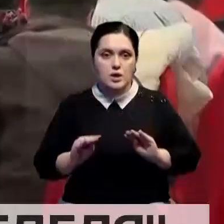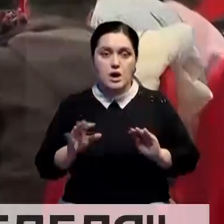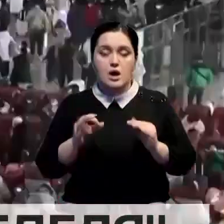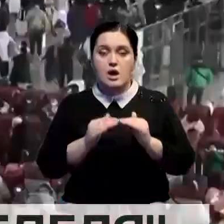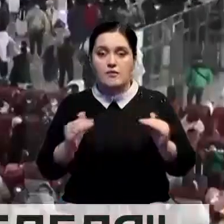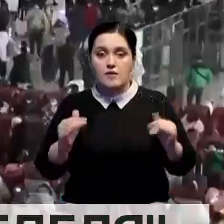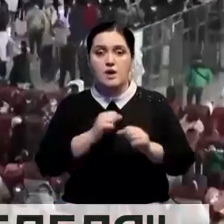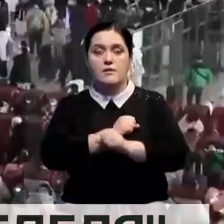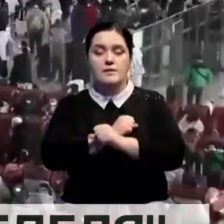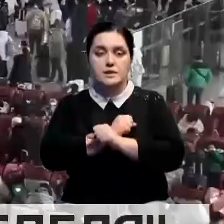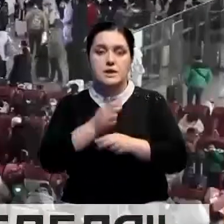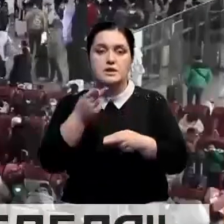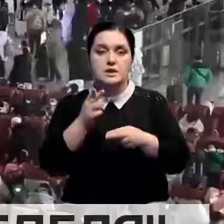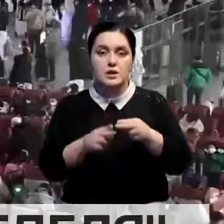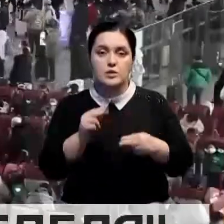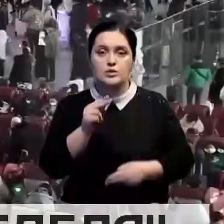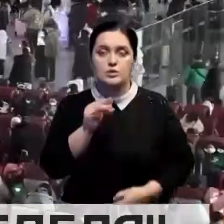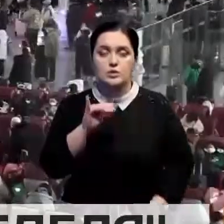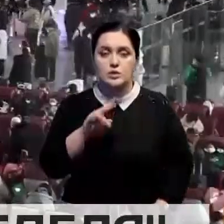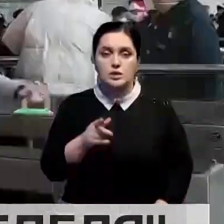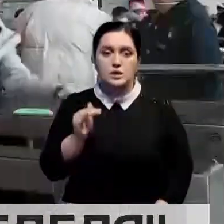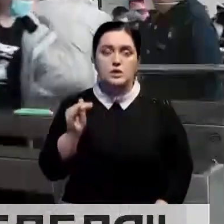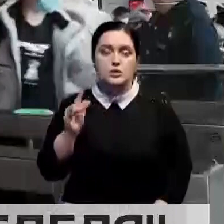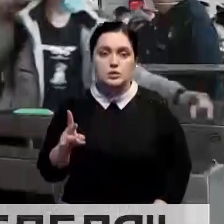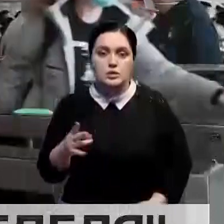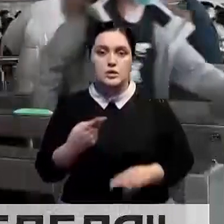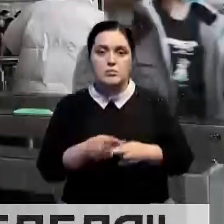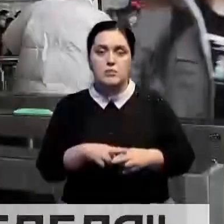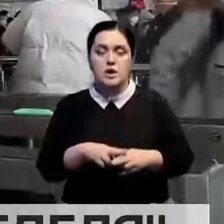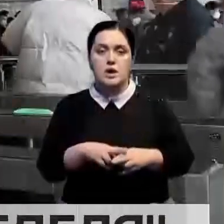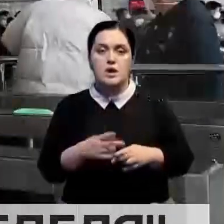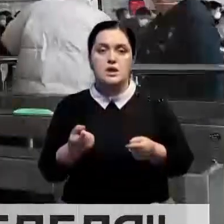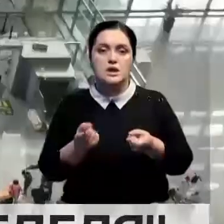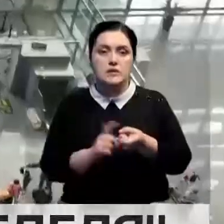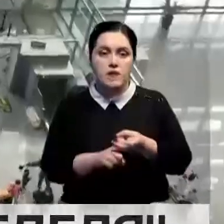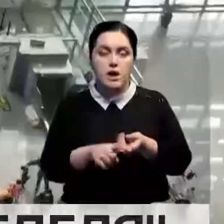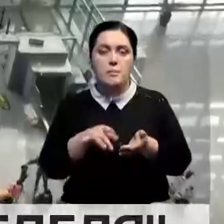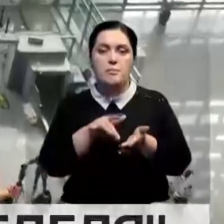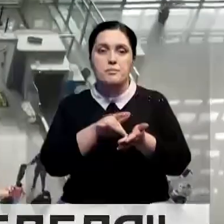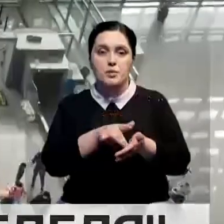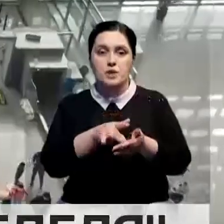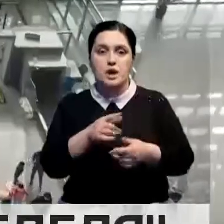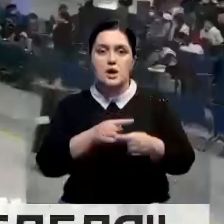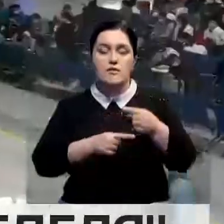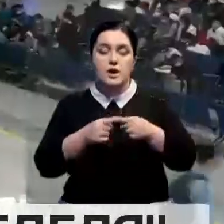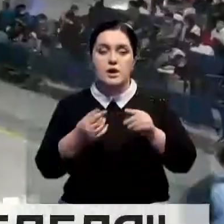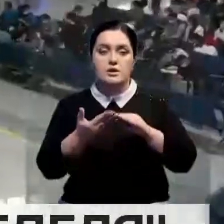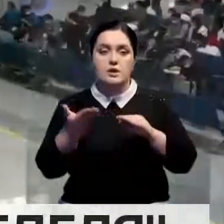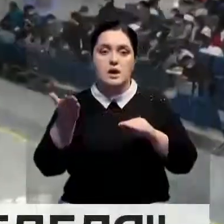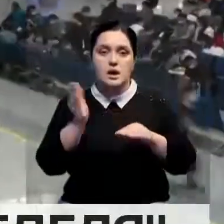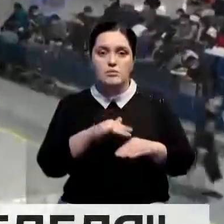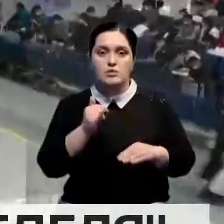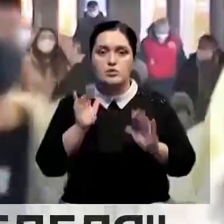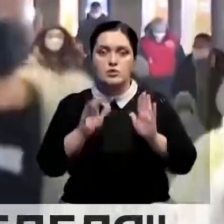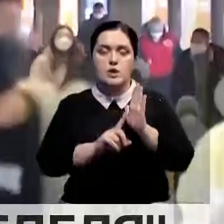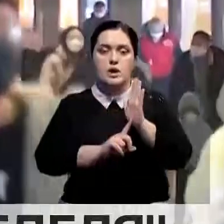Официальные выходные завершились, но Чунь-Юнь, сезонная новогодняя миграция местных жителей, связанная с путешествиями и возвращением домой, еще в самом